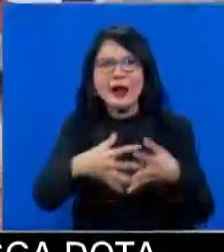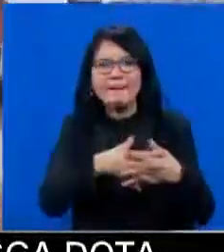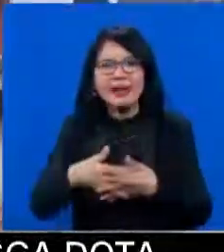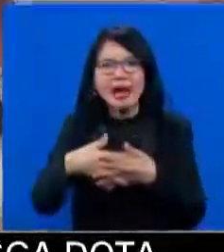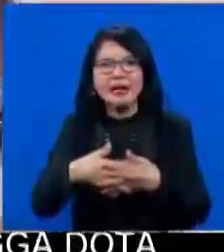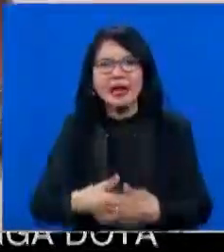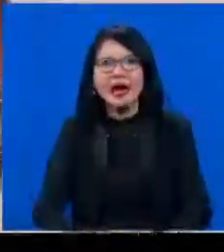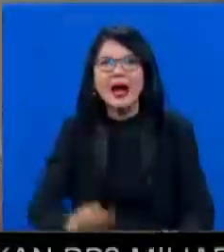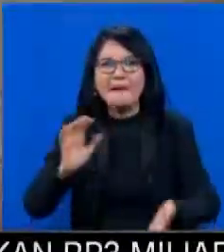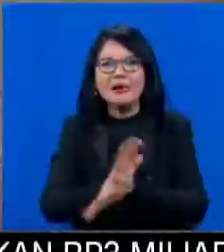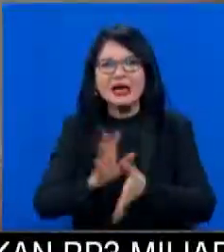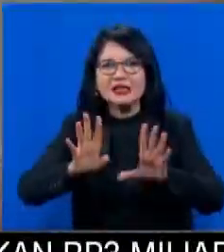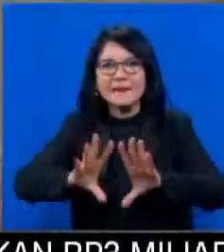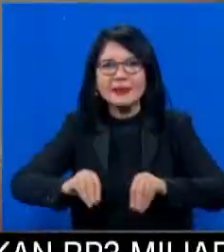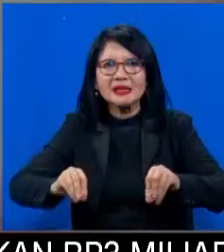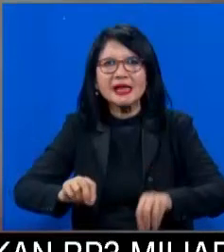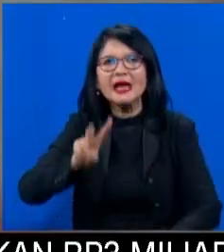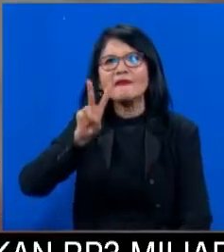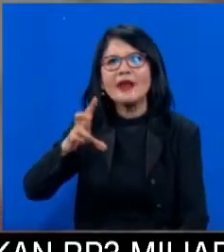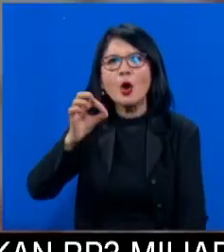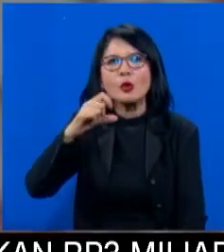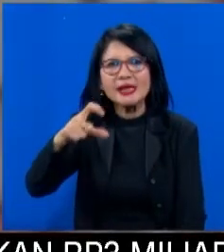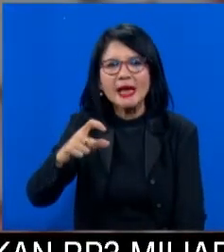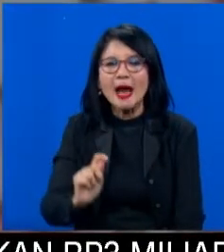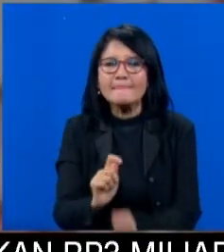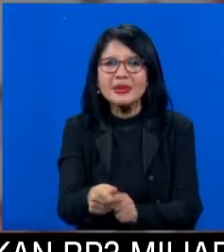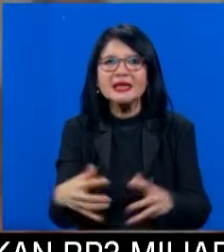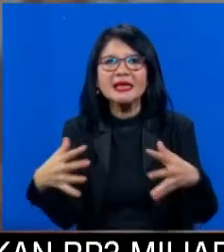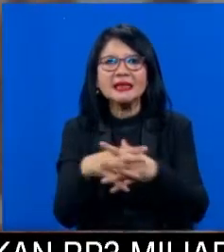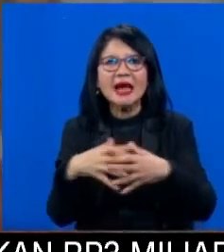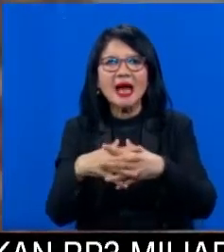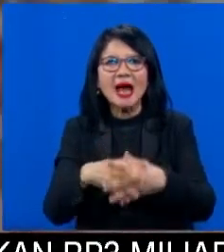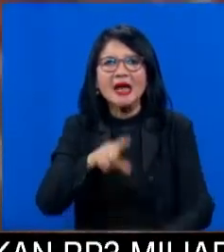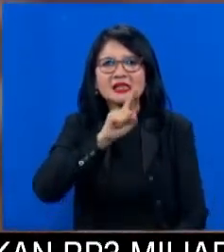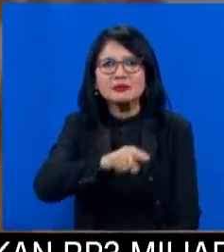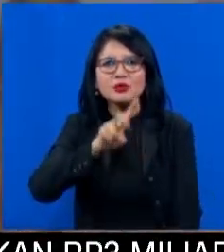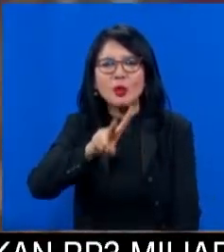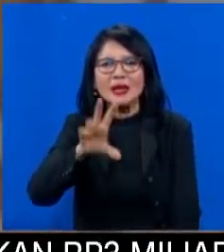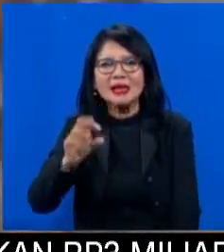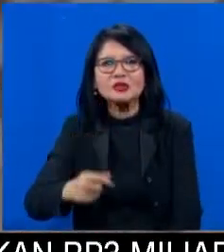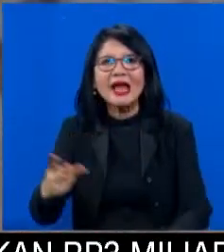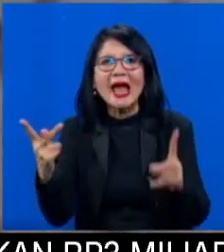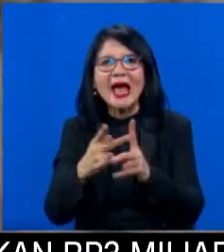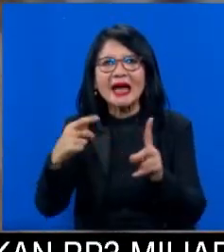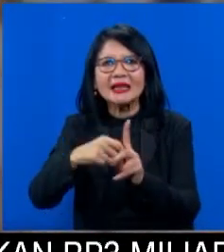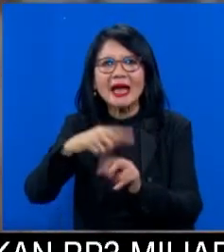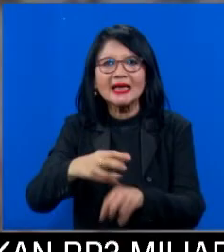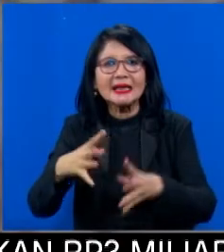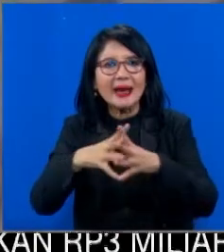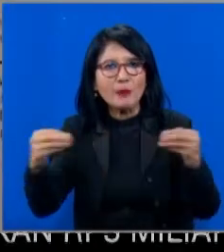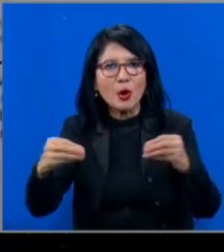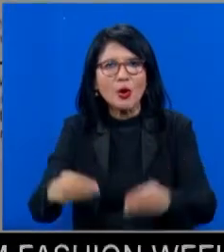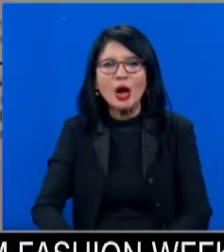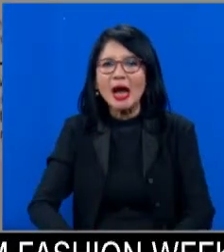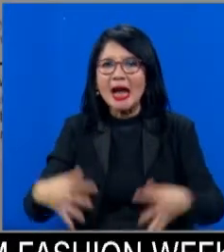Kongsi Perdagangan Hindia Timur atau VOC, membeli tanah seluas 1.224 hektar di Depok. Tanah